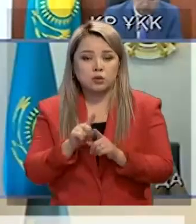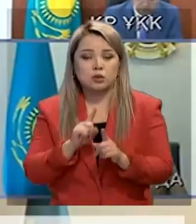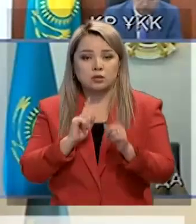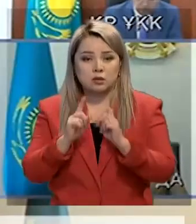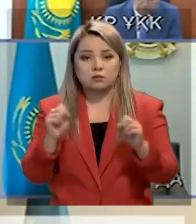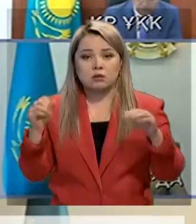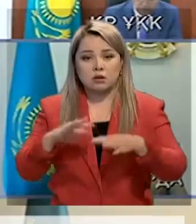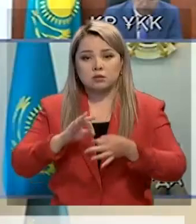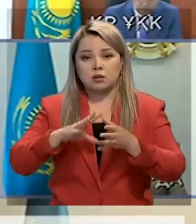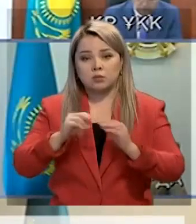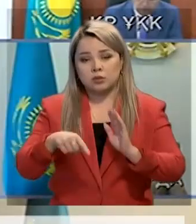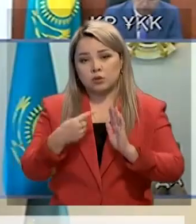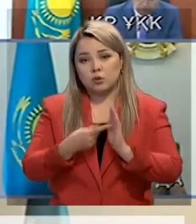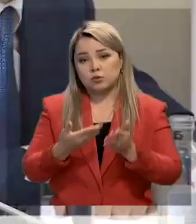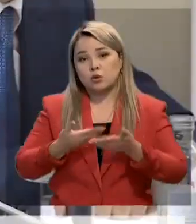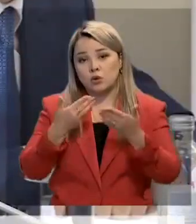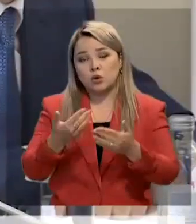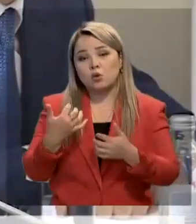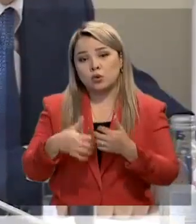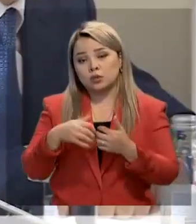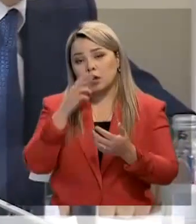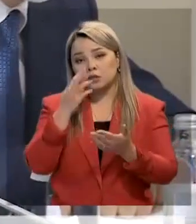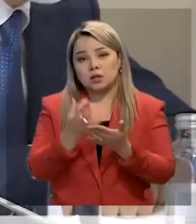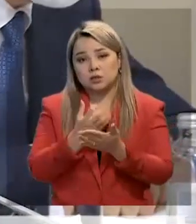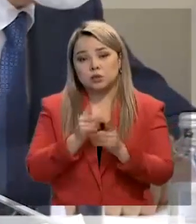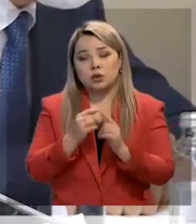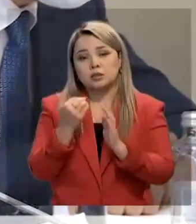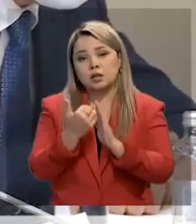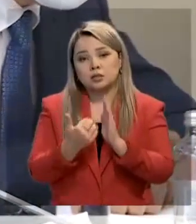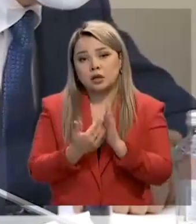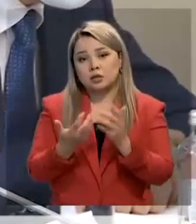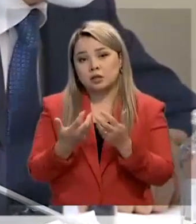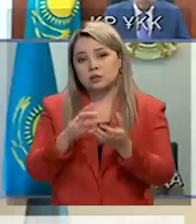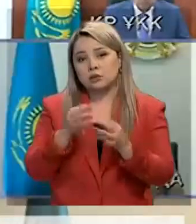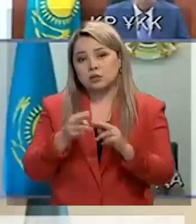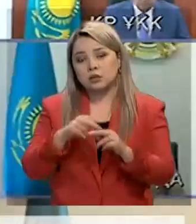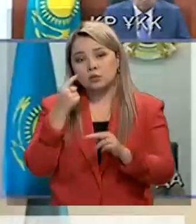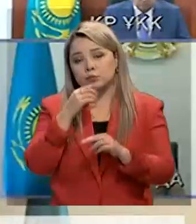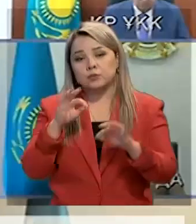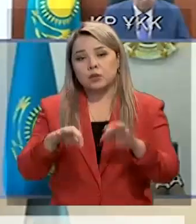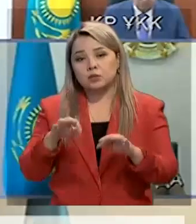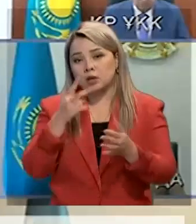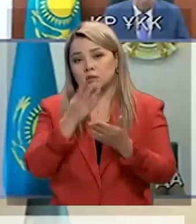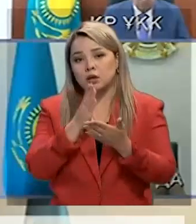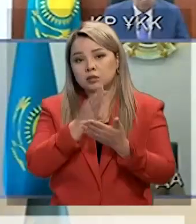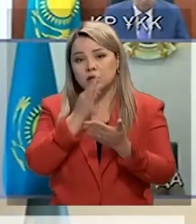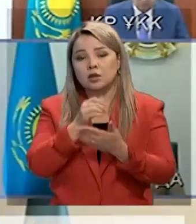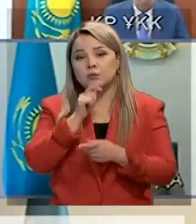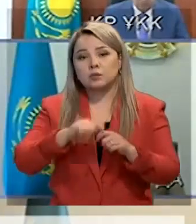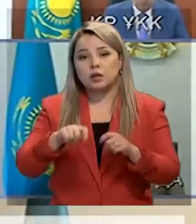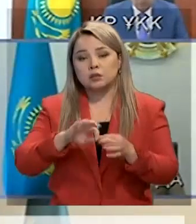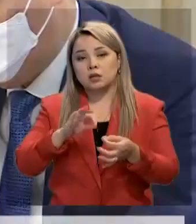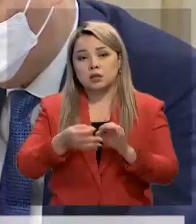мәселені қаузаған болатын. Тіпті орташа жалақының статистикалық есебін көз бояушылық екенін өткір сынаған